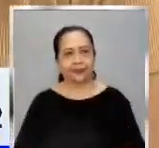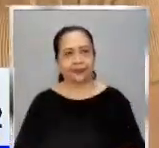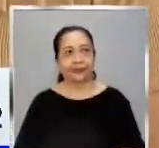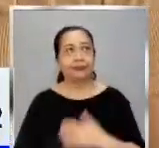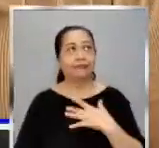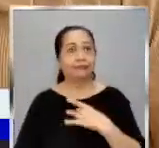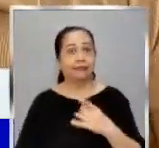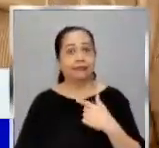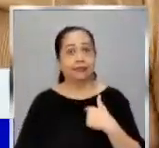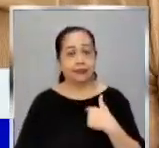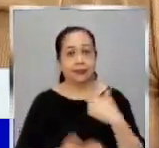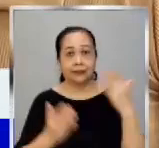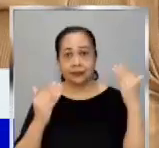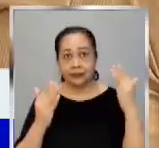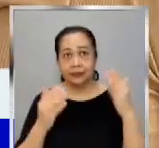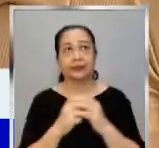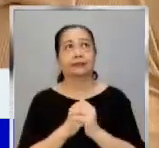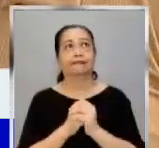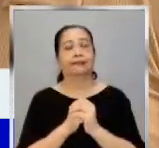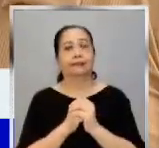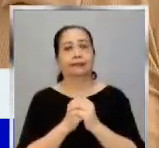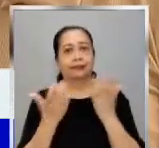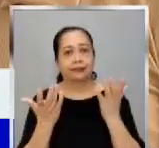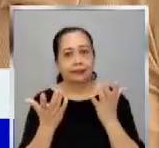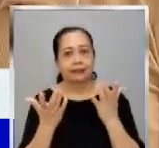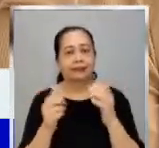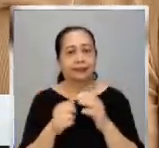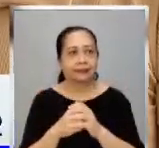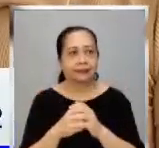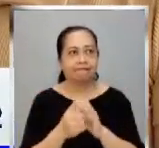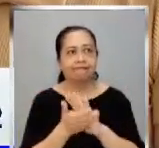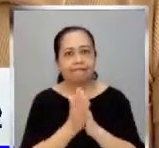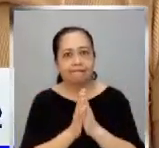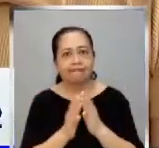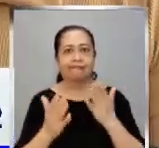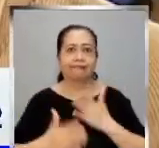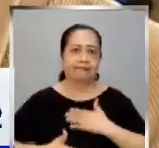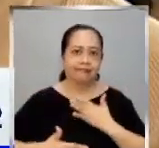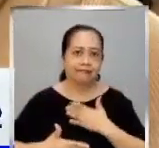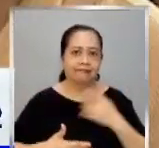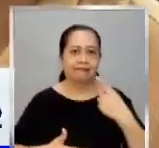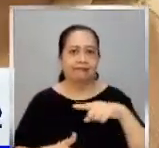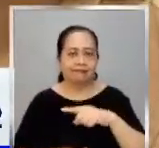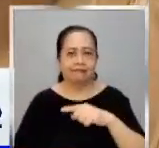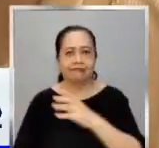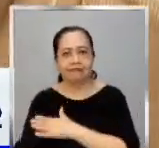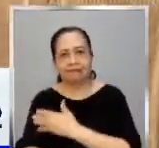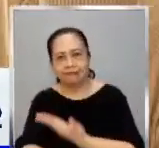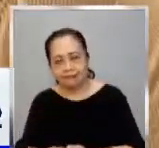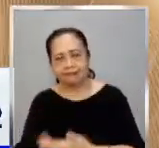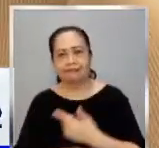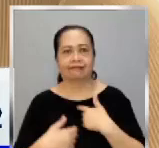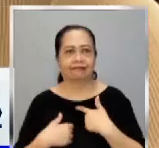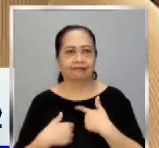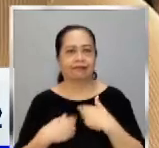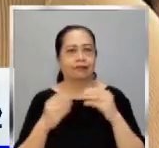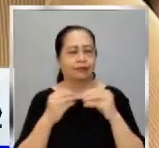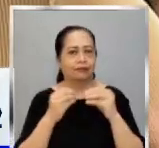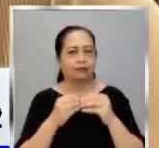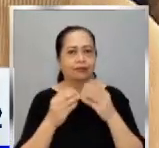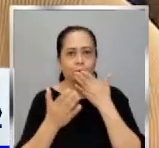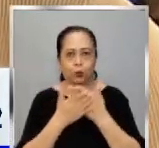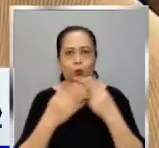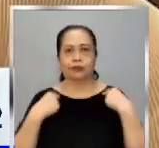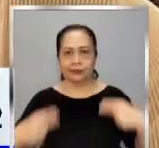na sana maging maayos at maging masaya kaming mag-ina. Ano po, maging malusog pa po